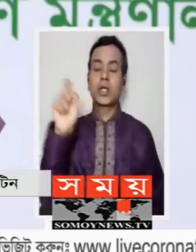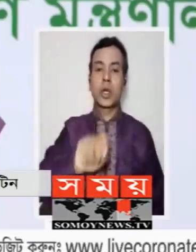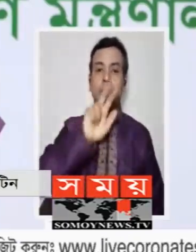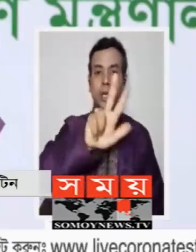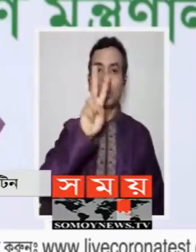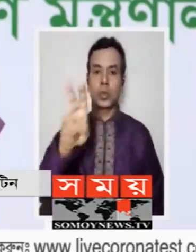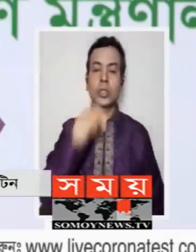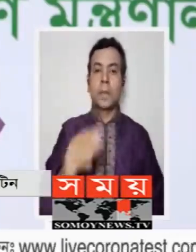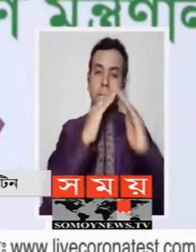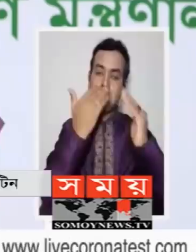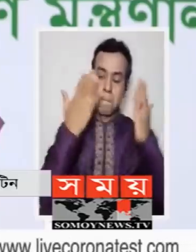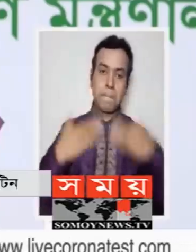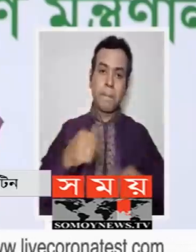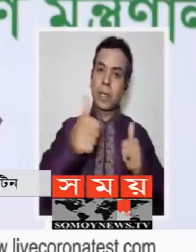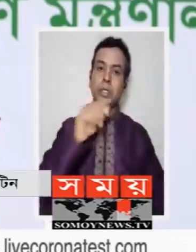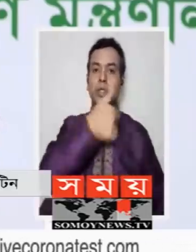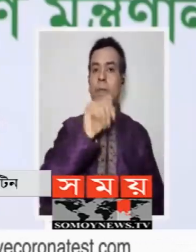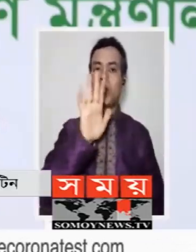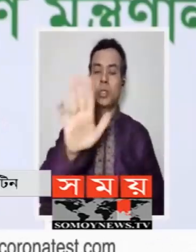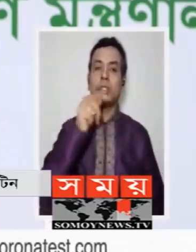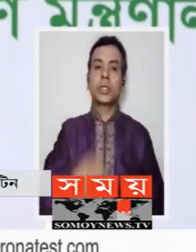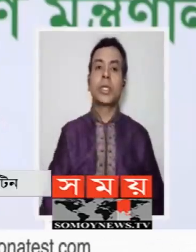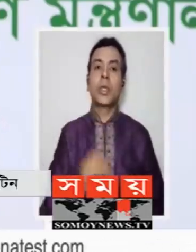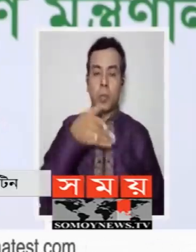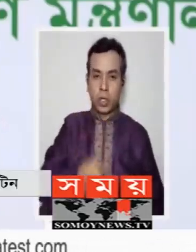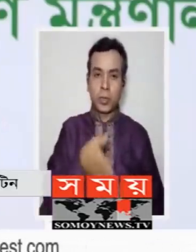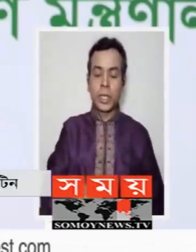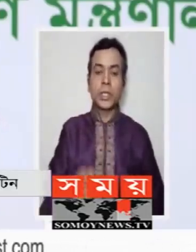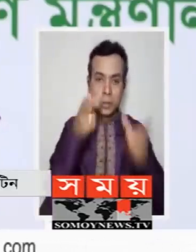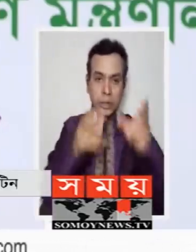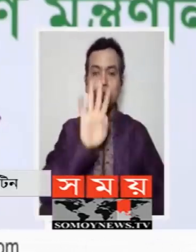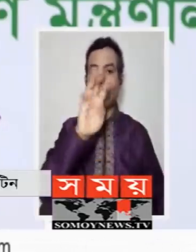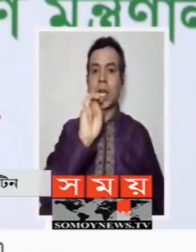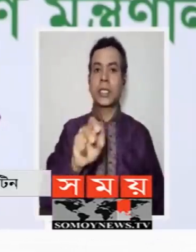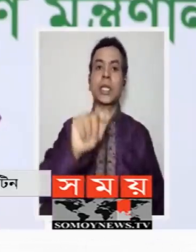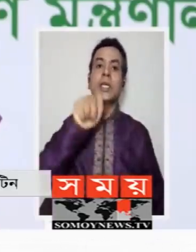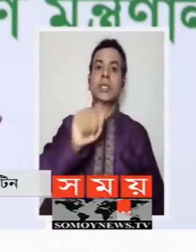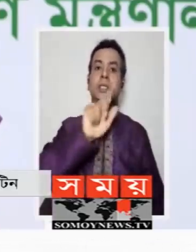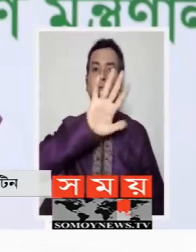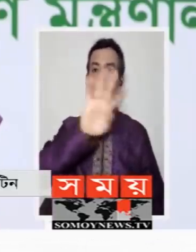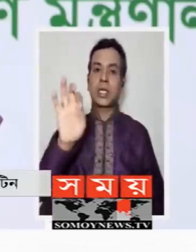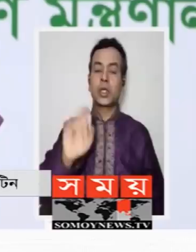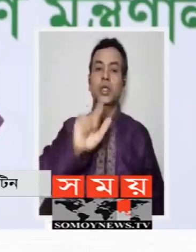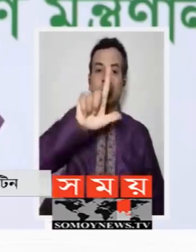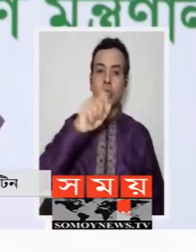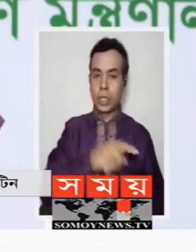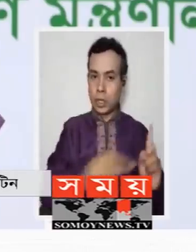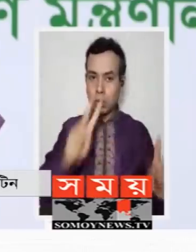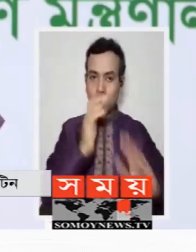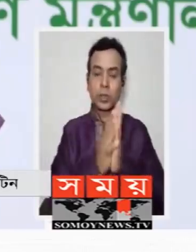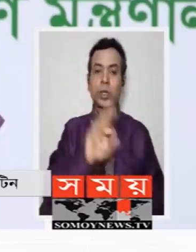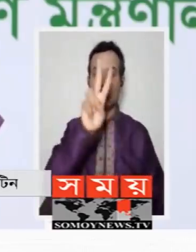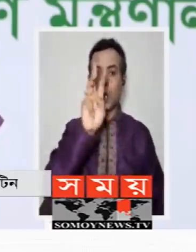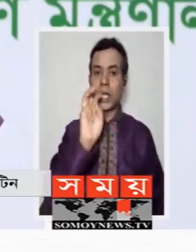চলছে। ঢাকা মহানগরীতে আইসোলেশন শয্যা 7,250টি, ঢাকা সিটির বাইরে বিভিন্ন হাসপাতালে